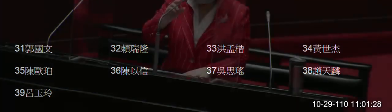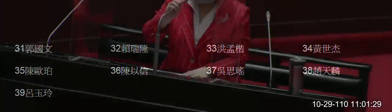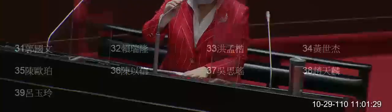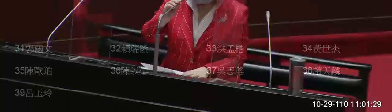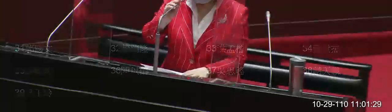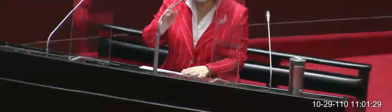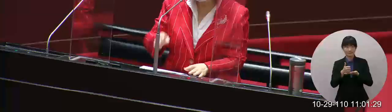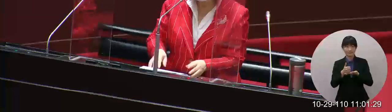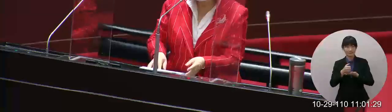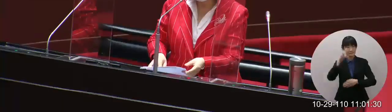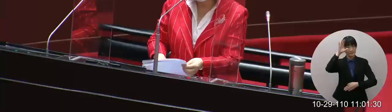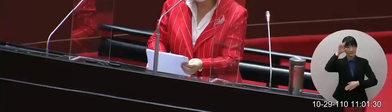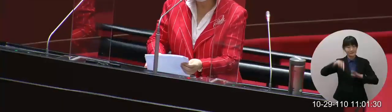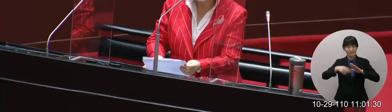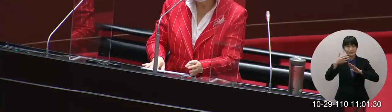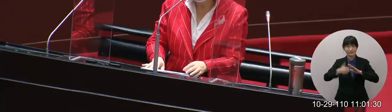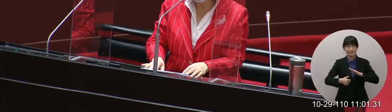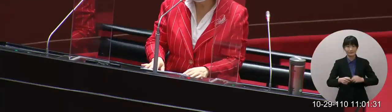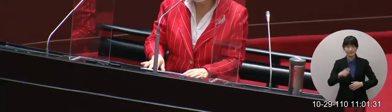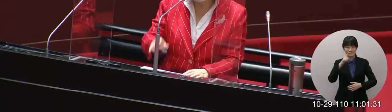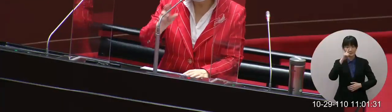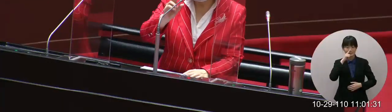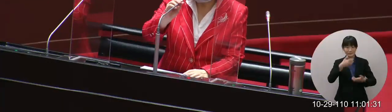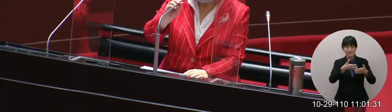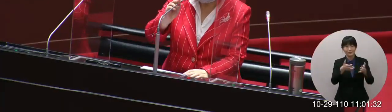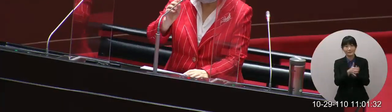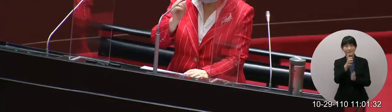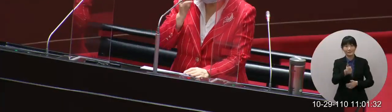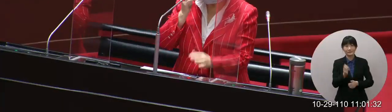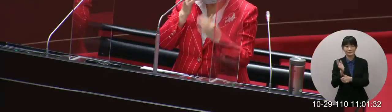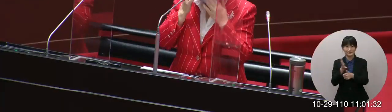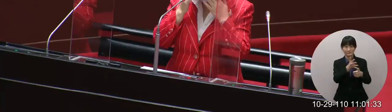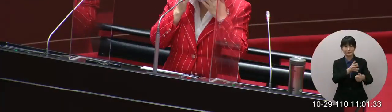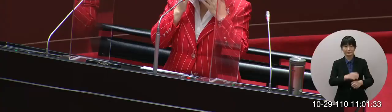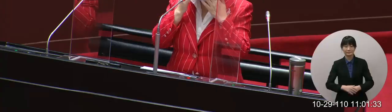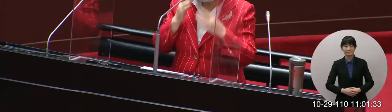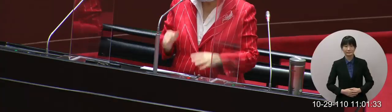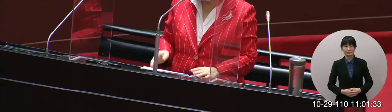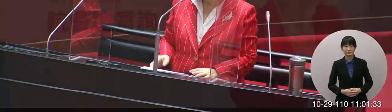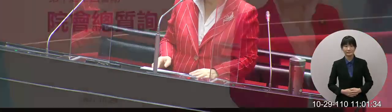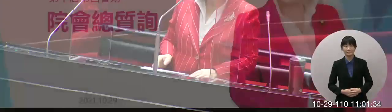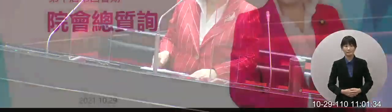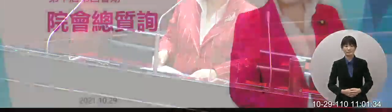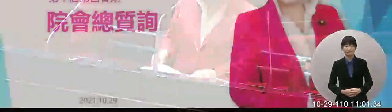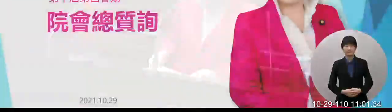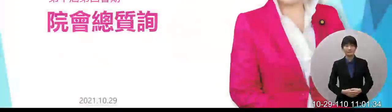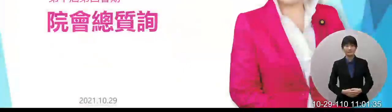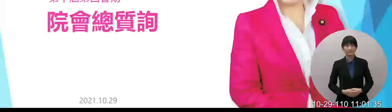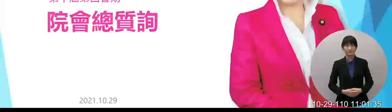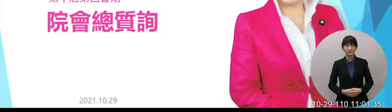有请苏院长与陈部长，陈时中部长。 好，苏院长请，陈部长请。